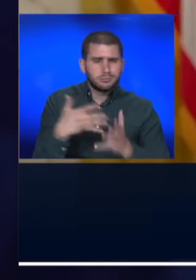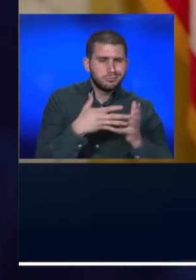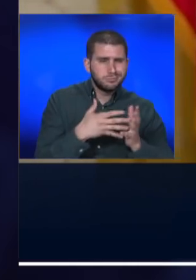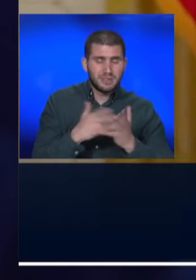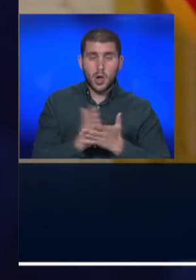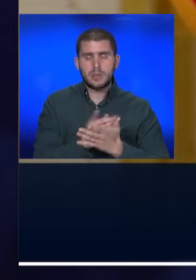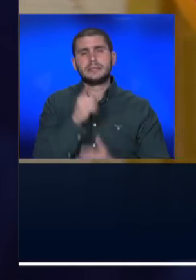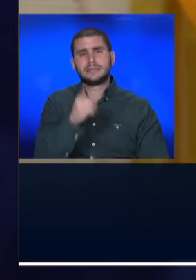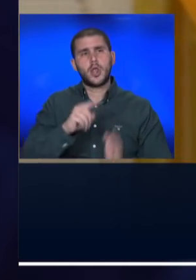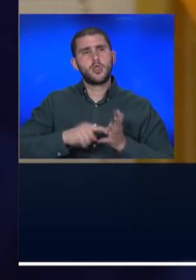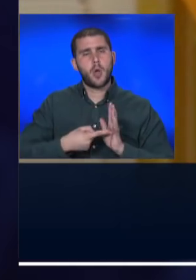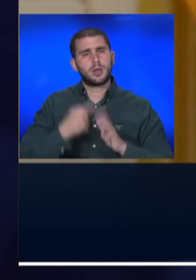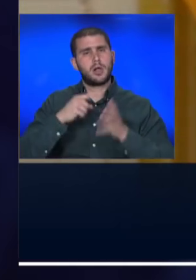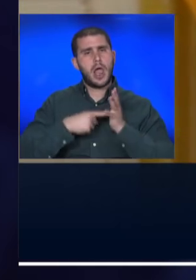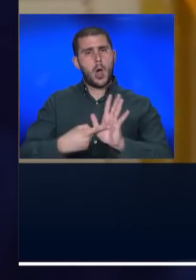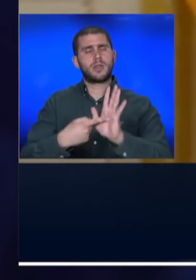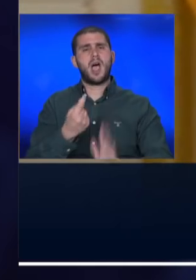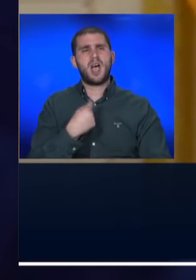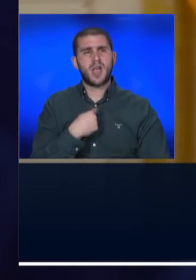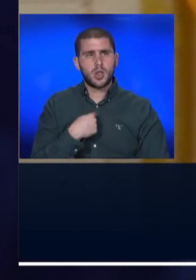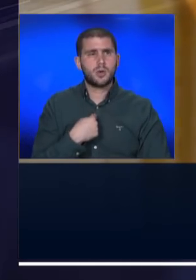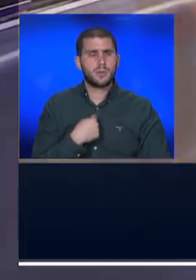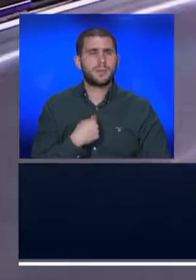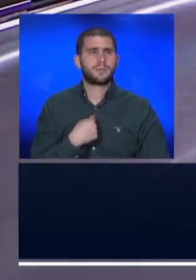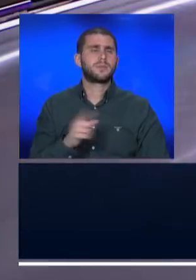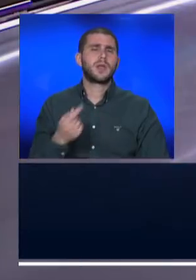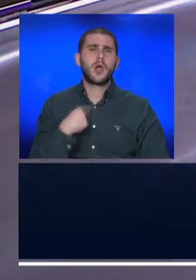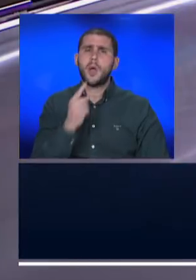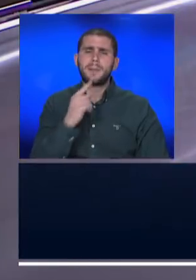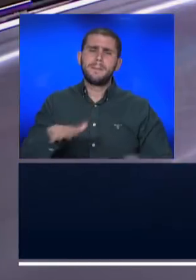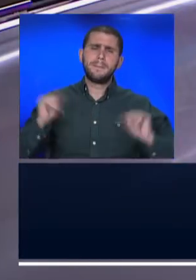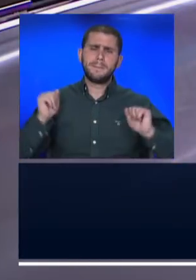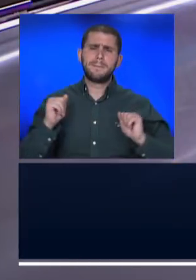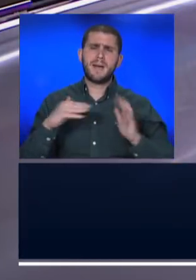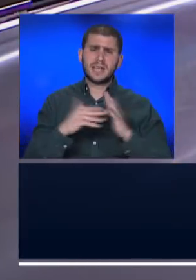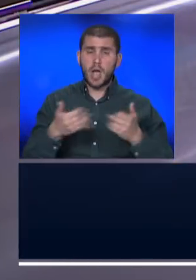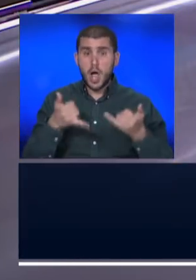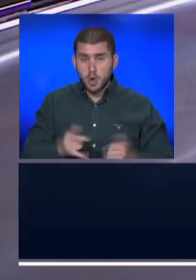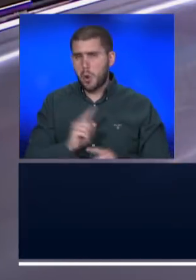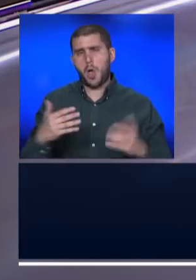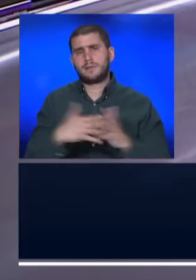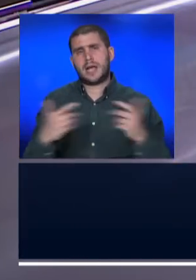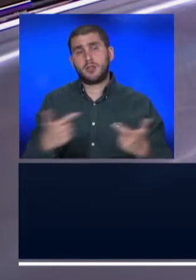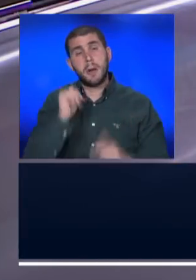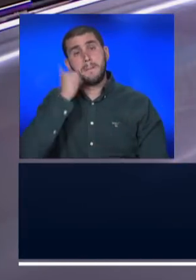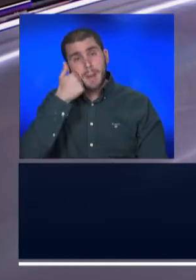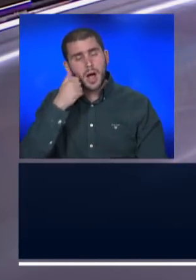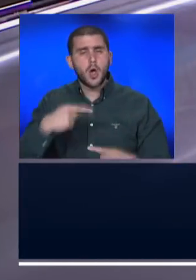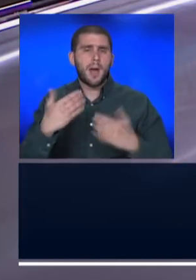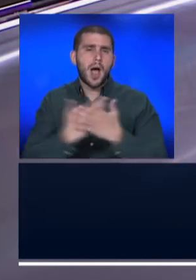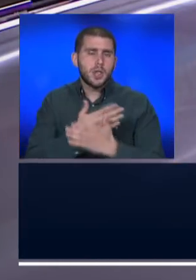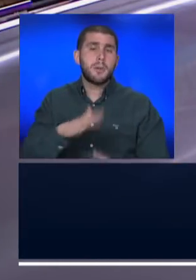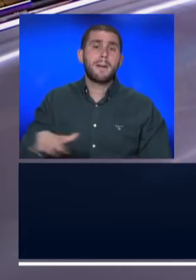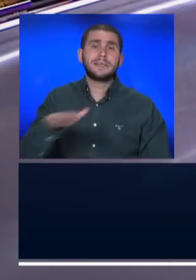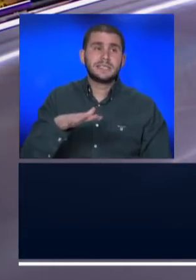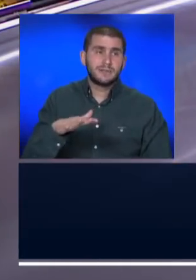לאותת, אנחנו מתרחקים מהפסקת אש. לא, הייתי אומרת מתרחקים. היום לא תהיה הפסקת אש. מחר, יום חדש, במזרח התיכון, כמו שראינו, הכל